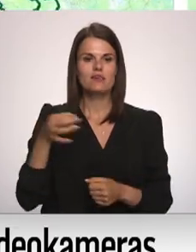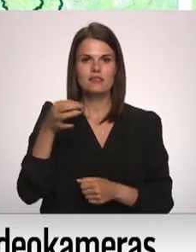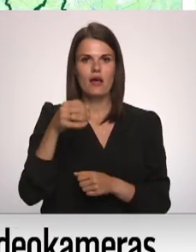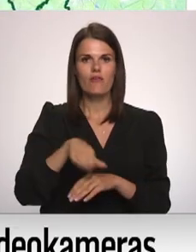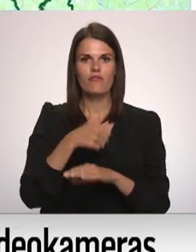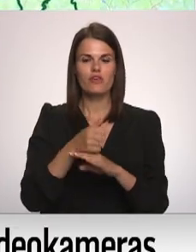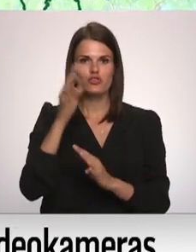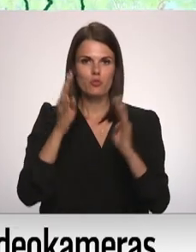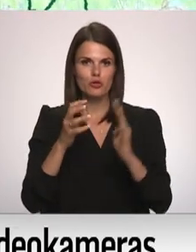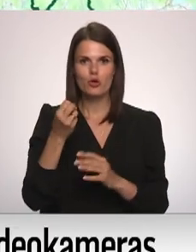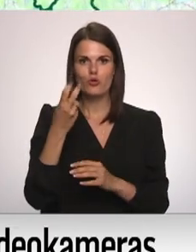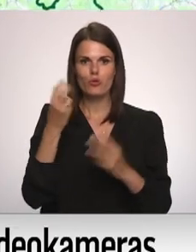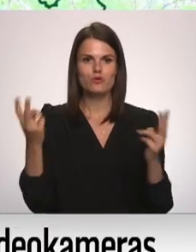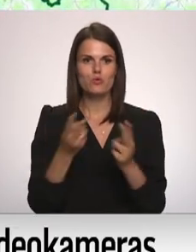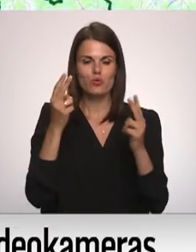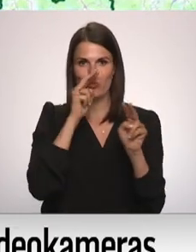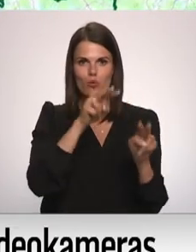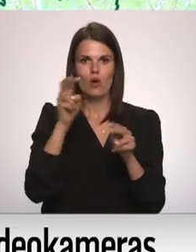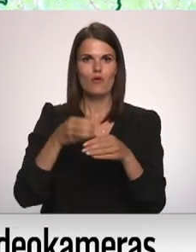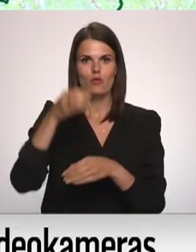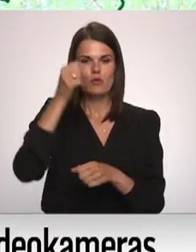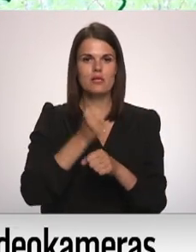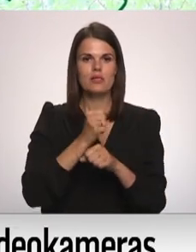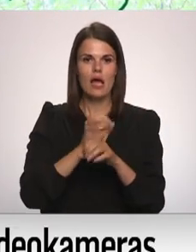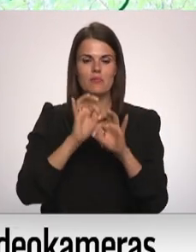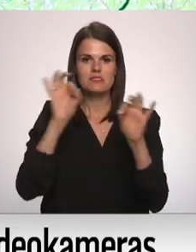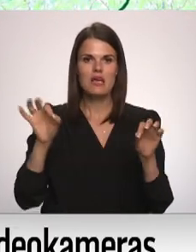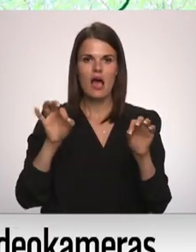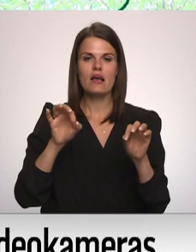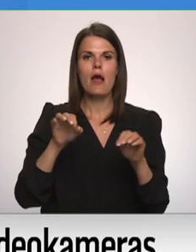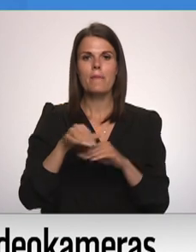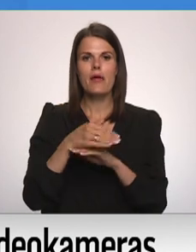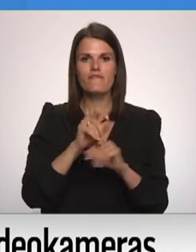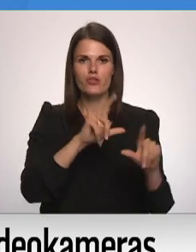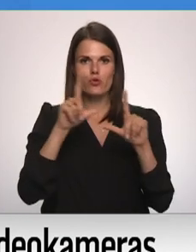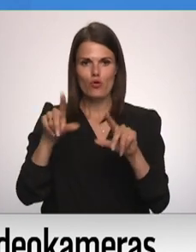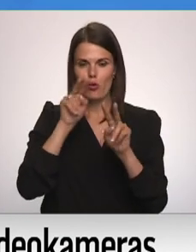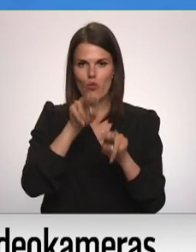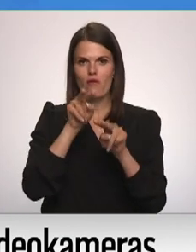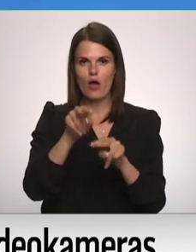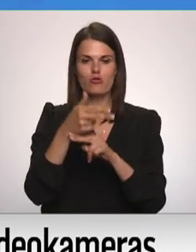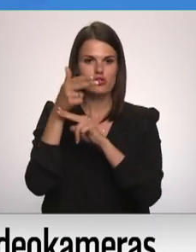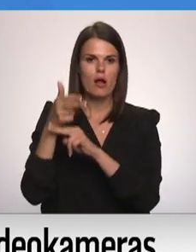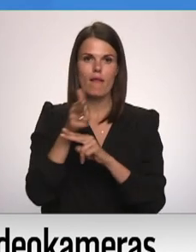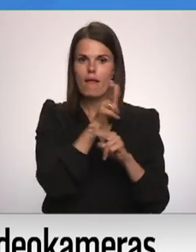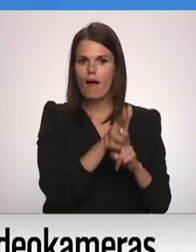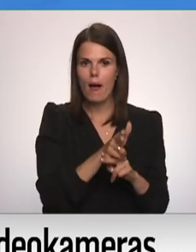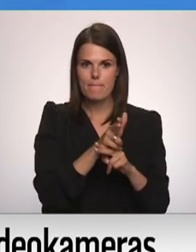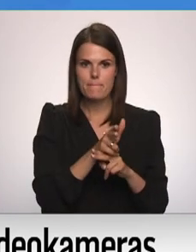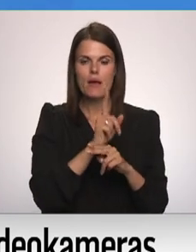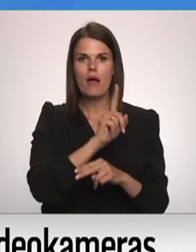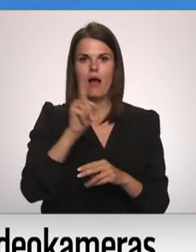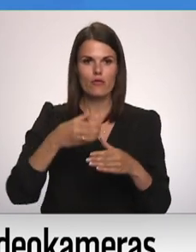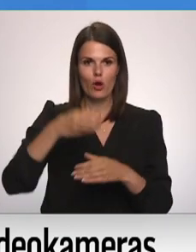virsmežniecībā 12 uguns novērošanas torņos savu darbu sāka video novērošanas kameras, kopā 24, jo uz katra torņa tās